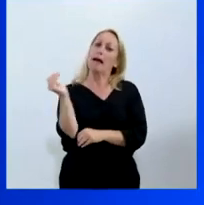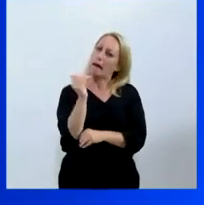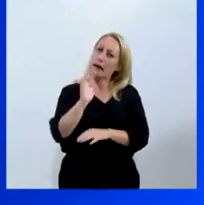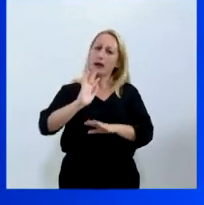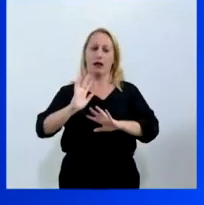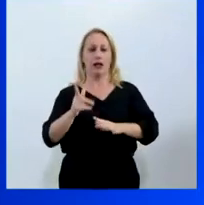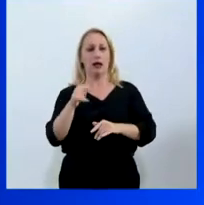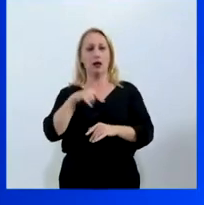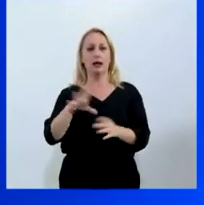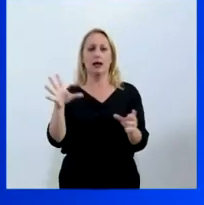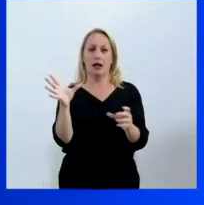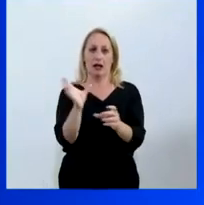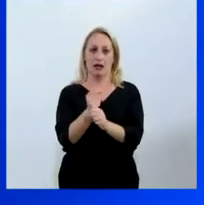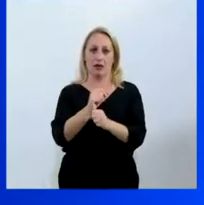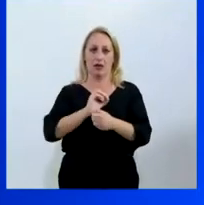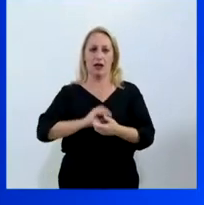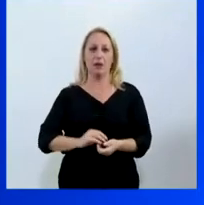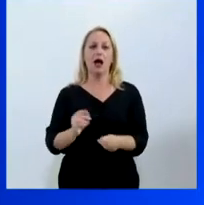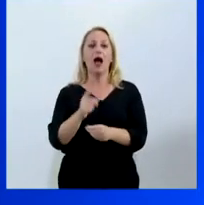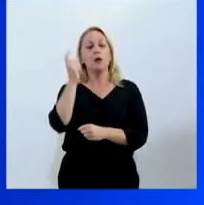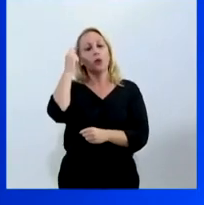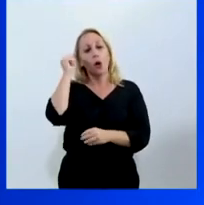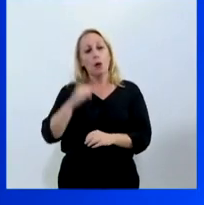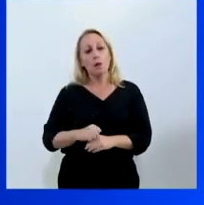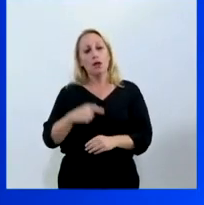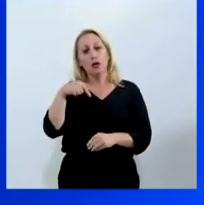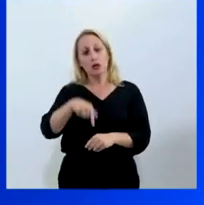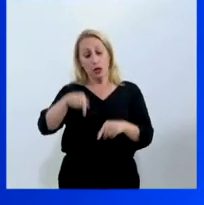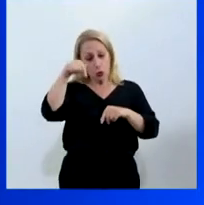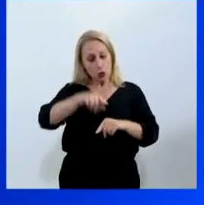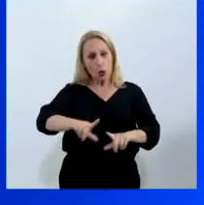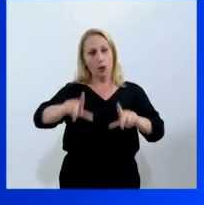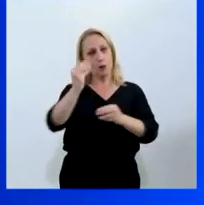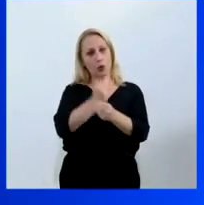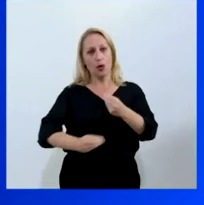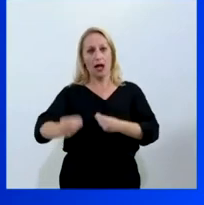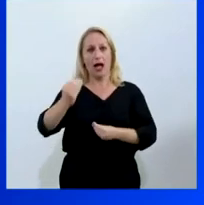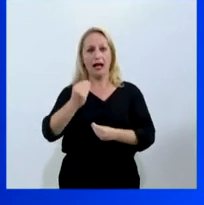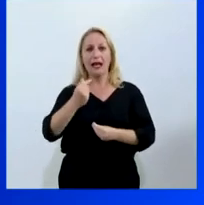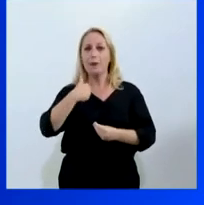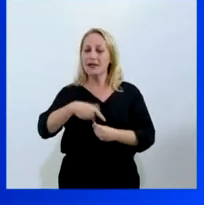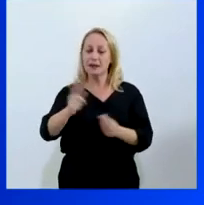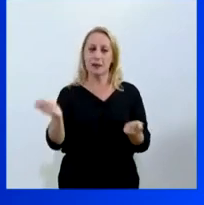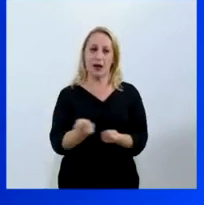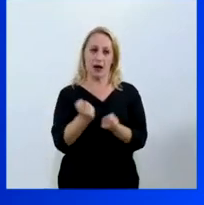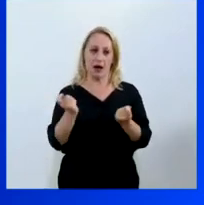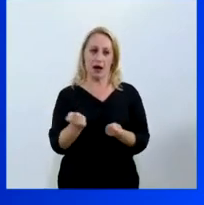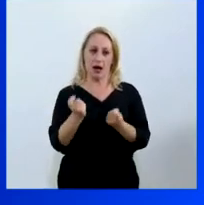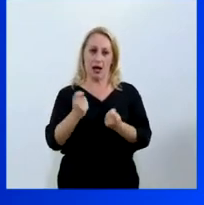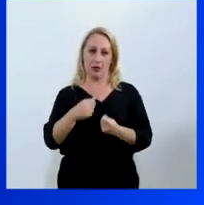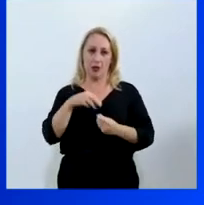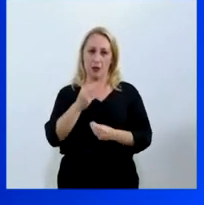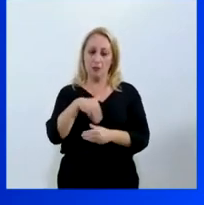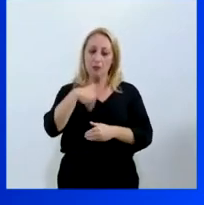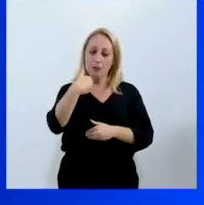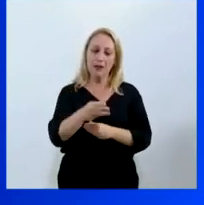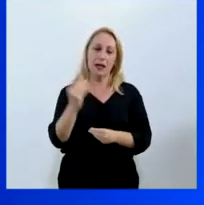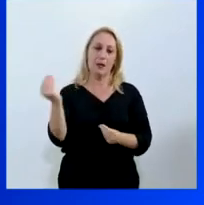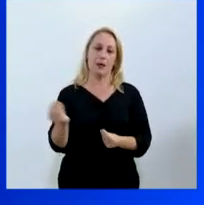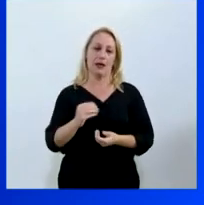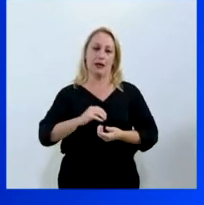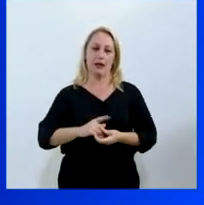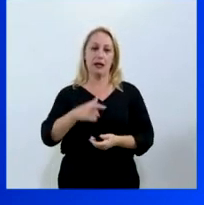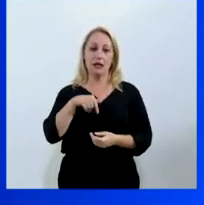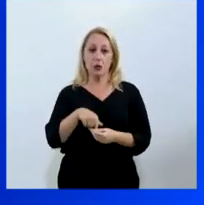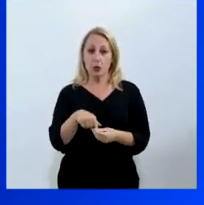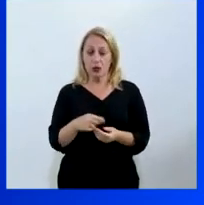το αντιμετωπίσαμε. Οπότε νομίζω ότι έχουμε μια πολύ καλύτερη εικόνα τώρα τι πρέπει να κάνουμε καλύτερα την επόμενη φορά